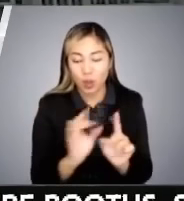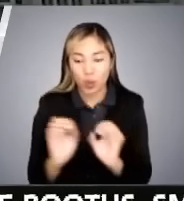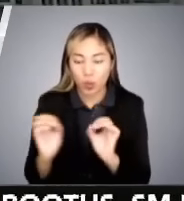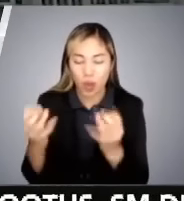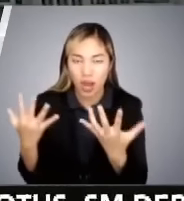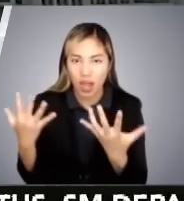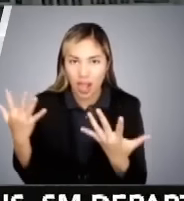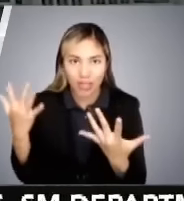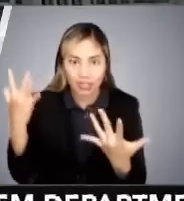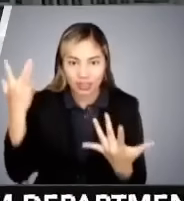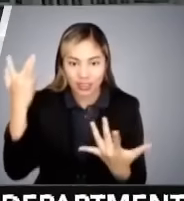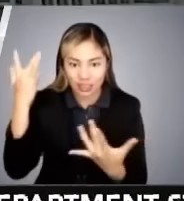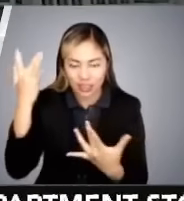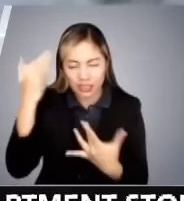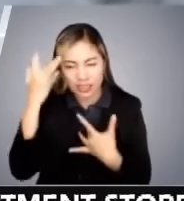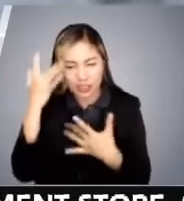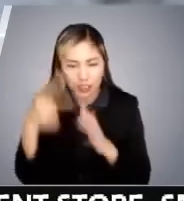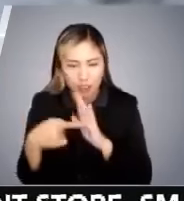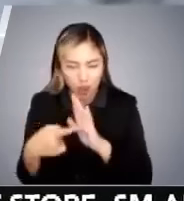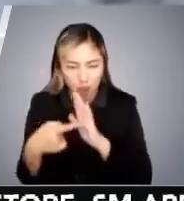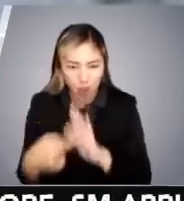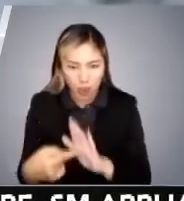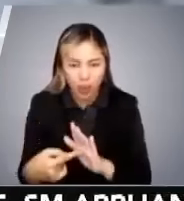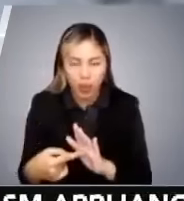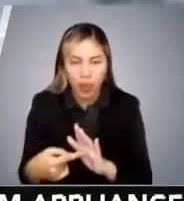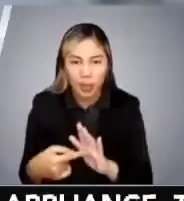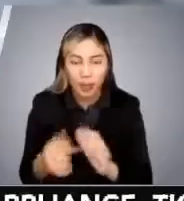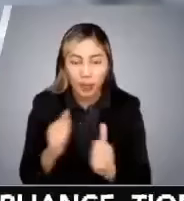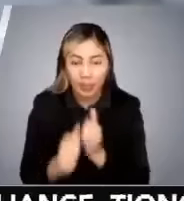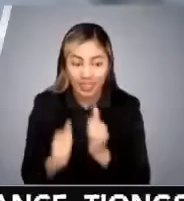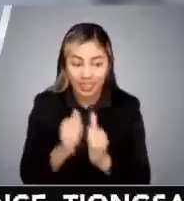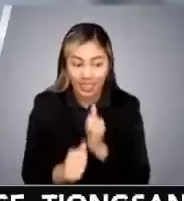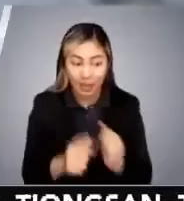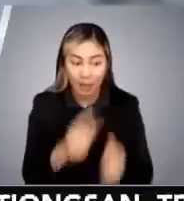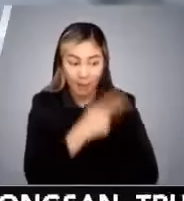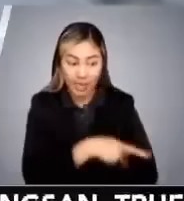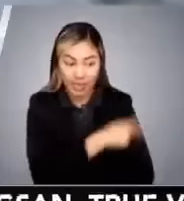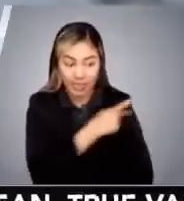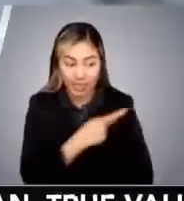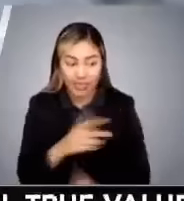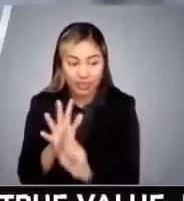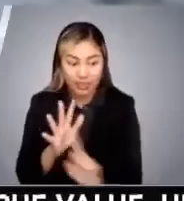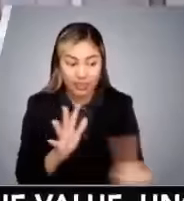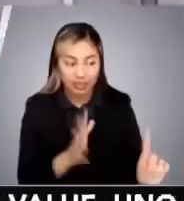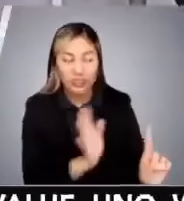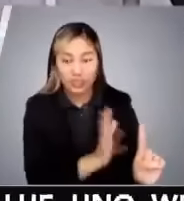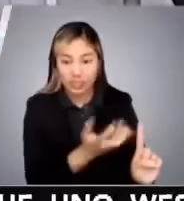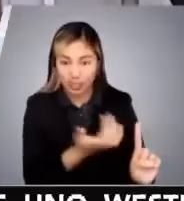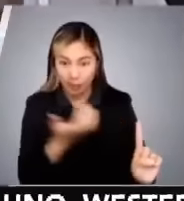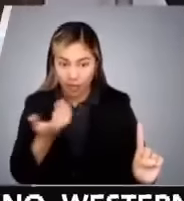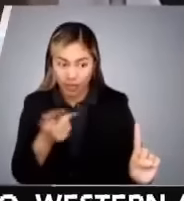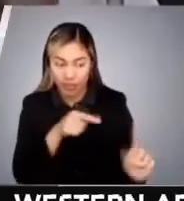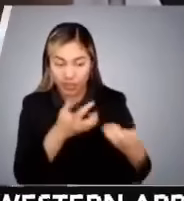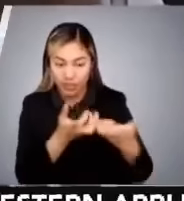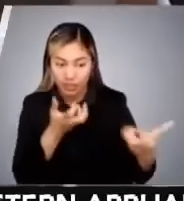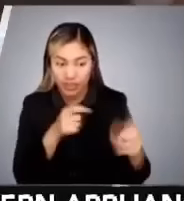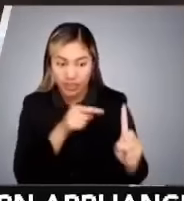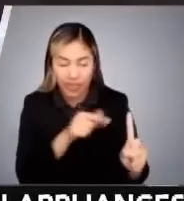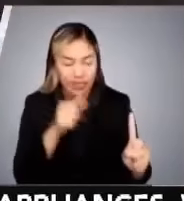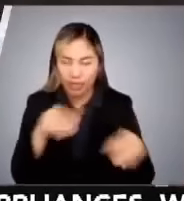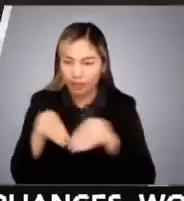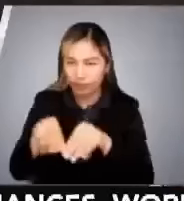epidemiological link. Ibig sabihin, basta ma-isolate ang pasyente, hindi na kumakalat ang virus. Clade 2 mpox virus strain